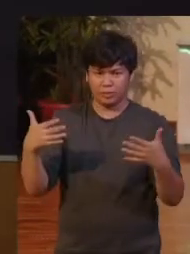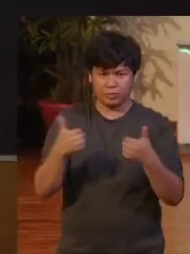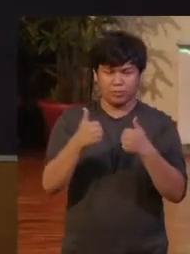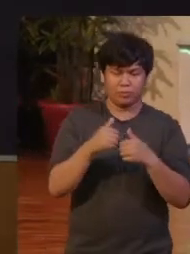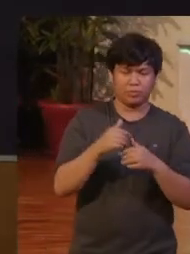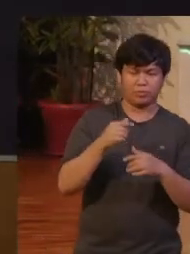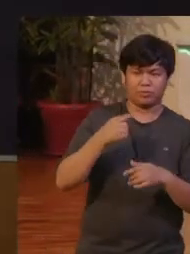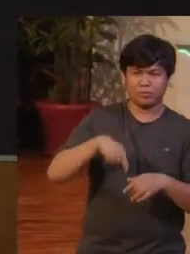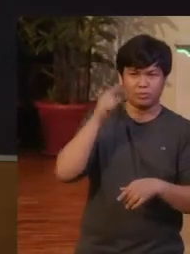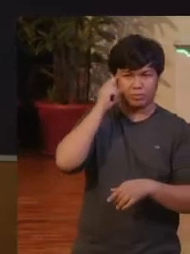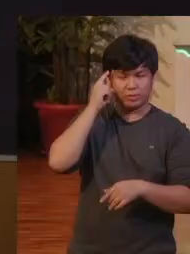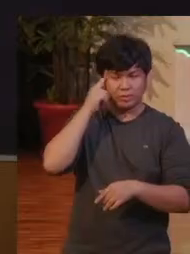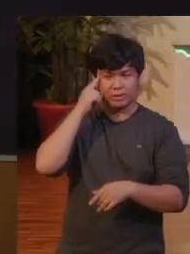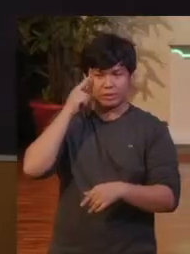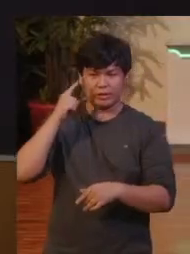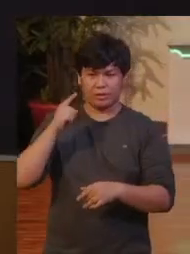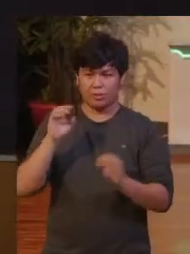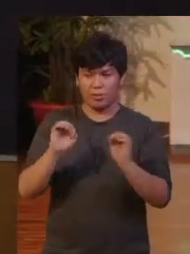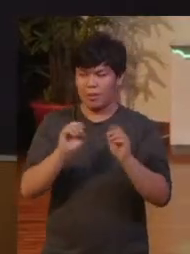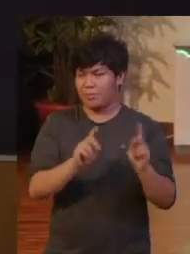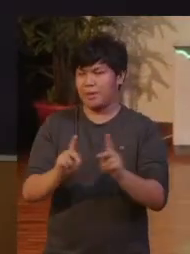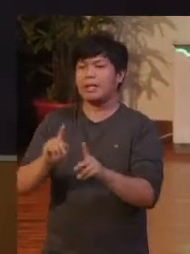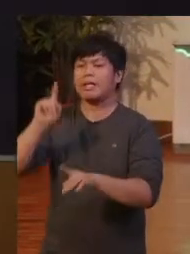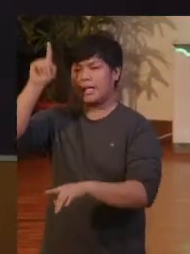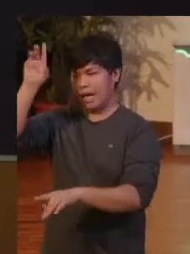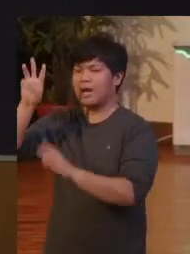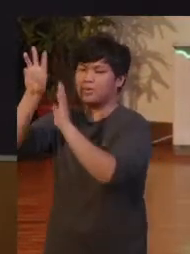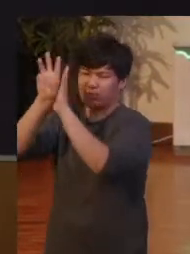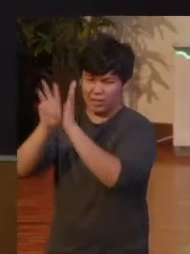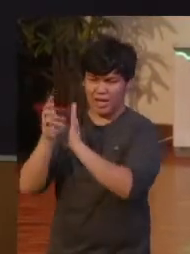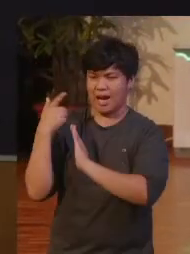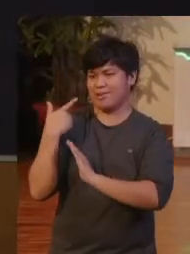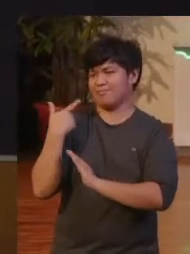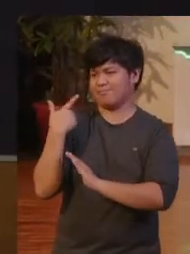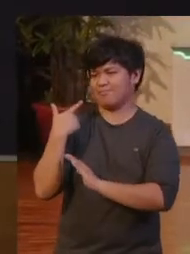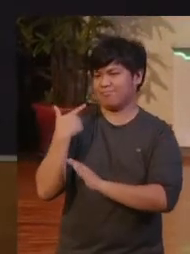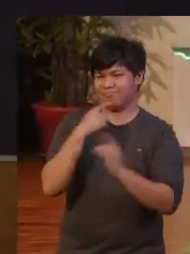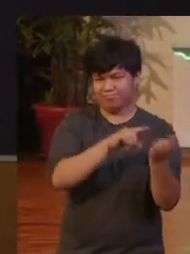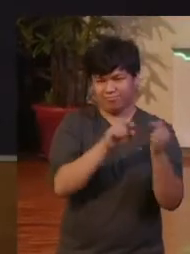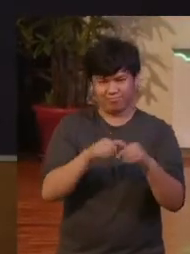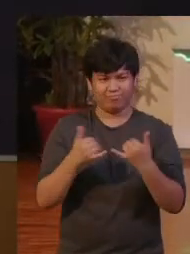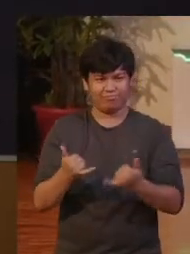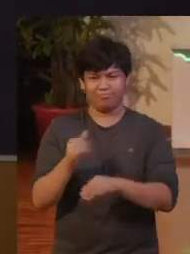hindi ito isang aksidente o insidente. Ito ay ayon po lahat sa kalooban ng ating dakilang Diyos.